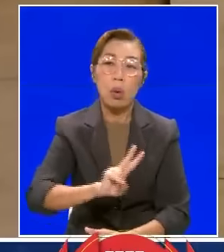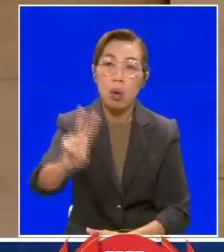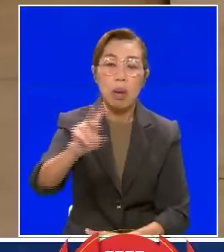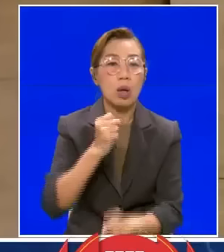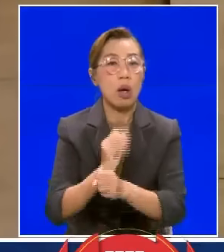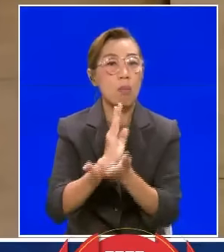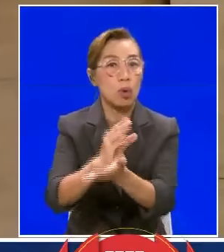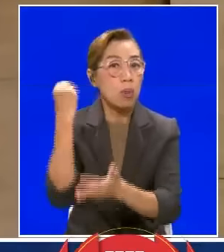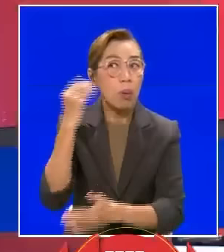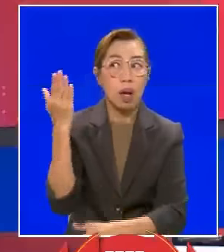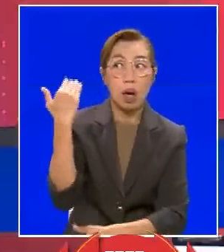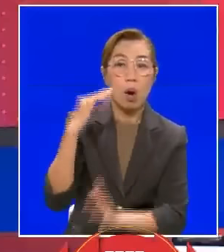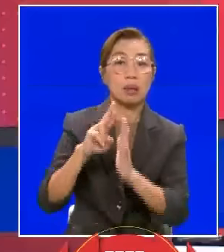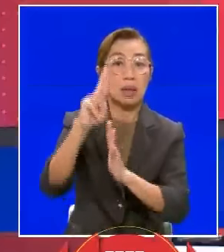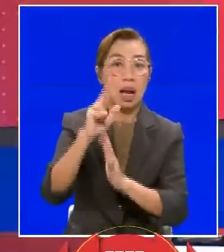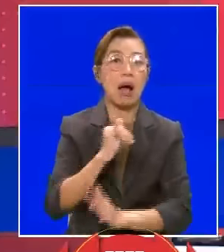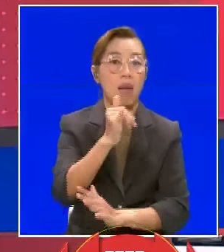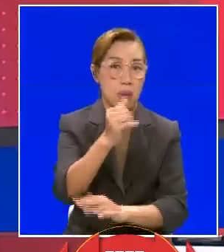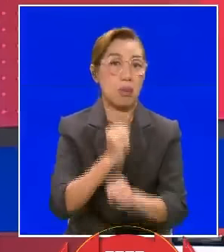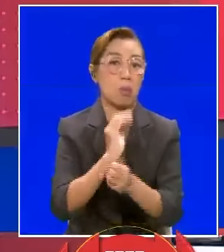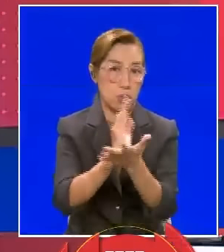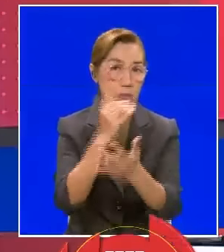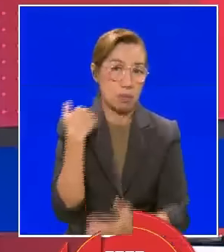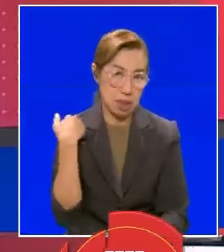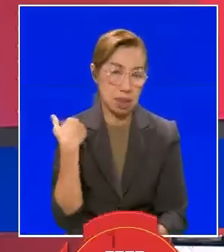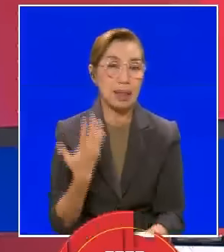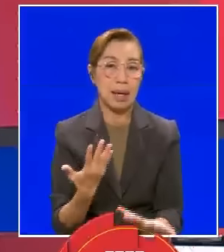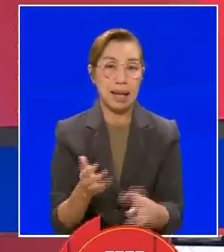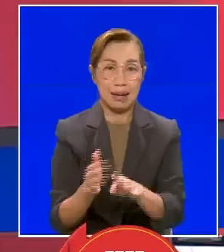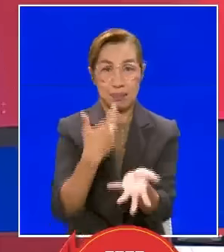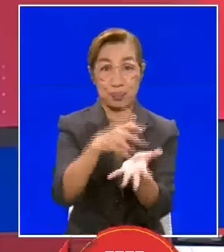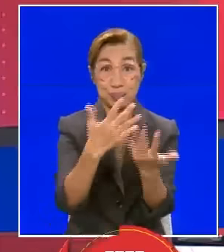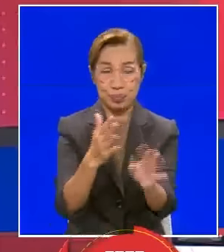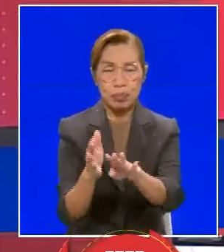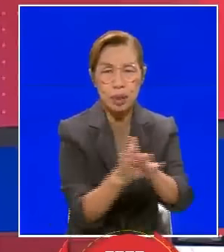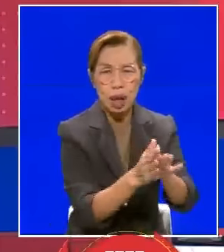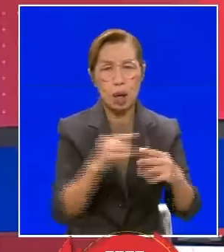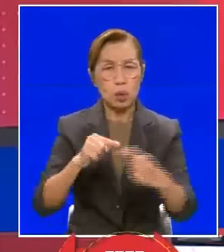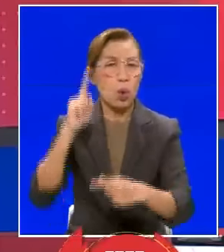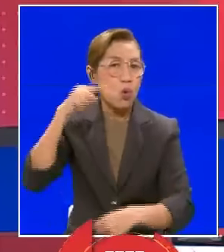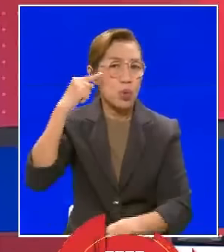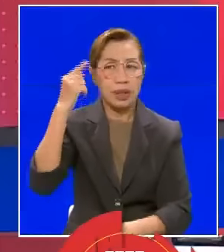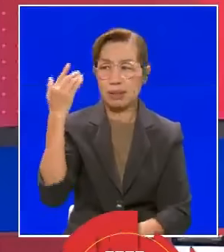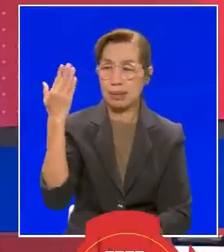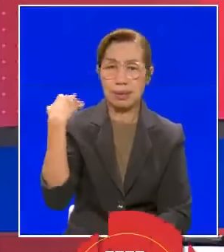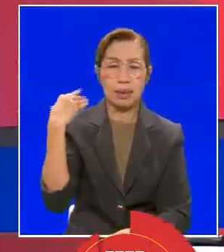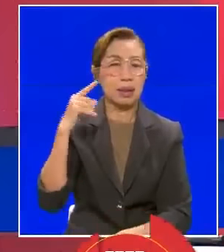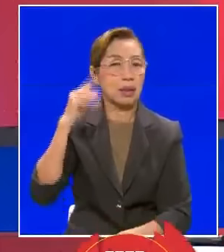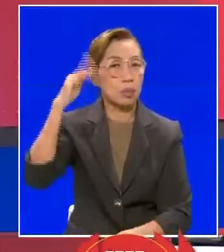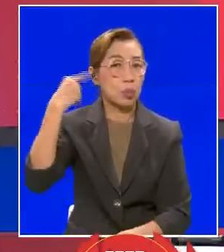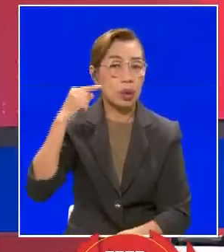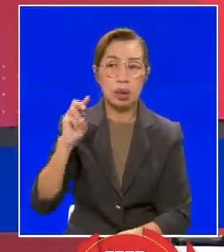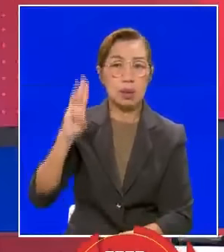คะอันนี้ก็เป็นความเคลื่อนไหวที่นำมาเล่าให้คุณผู้ชมได้ฟังกันส่วนกรณีการเสียชีวิตของบุ้งทะลุวังหลังจากที่เมื่อวานได้มีการ